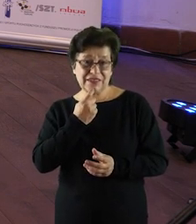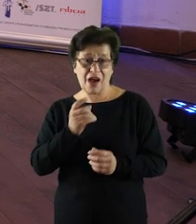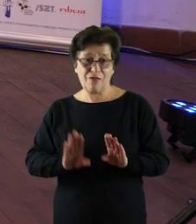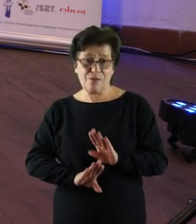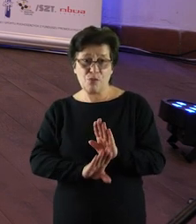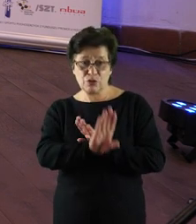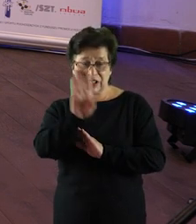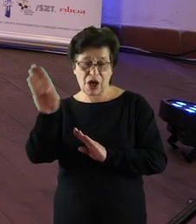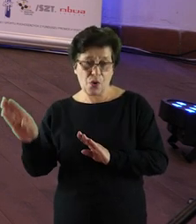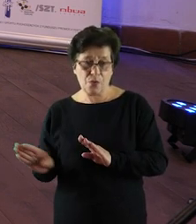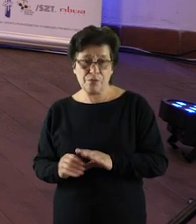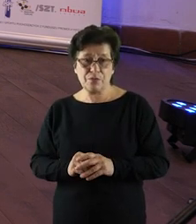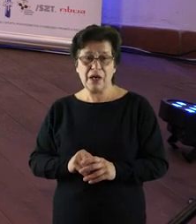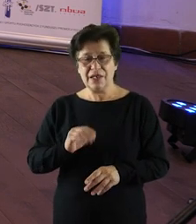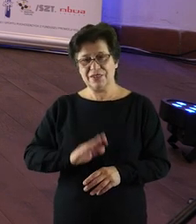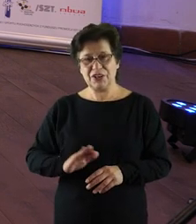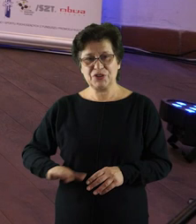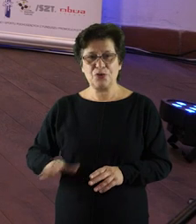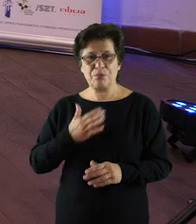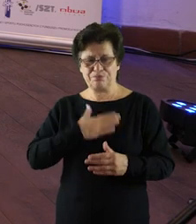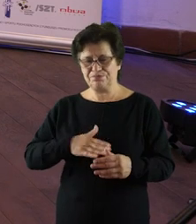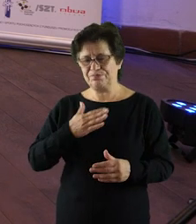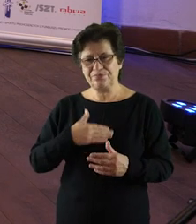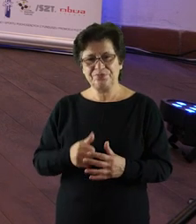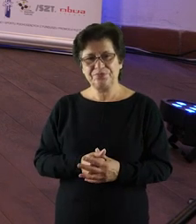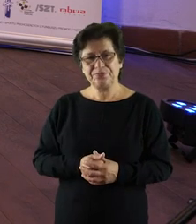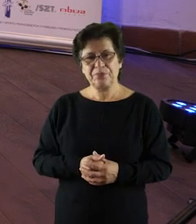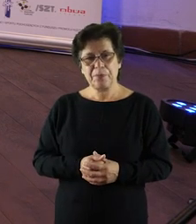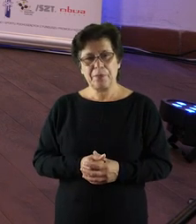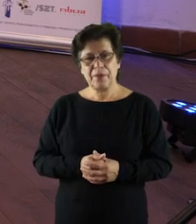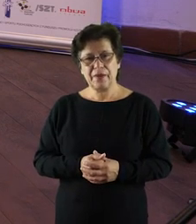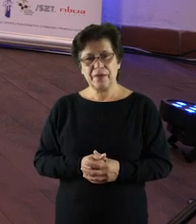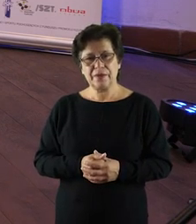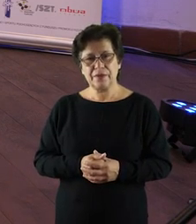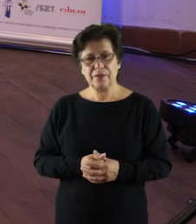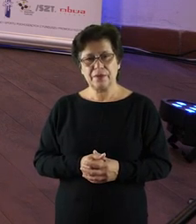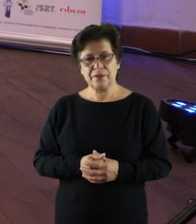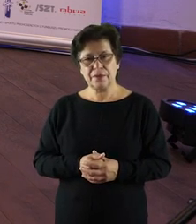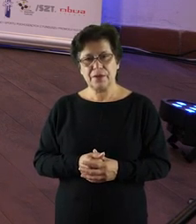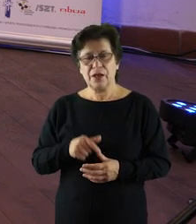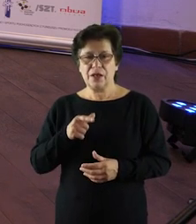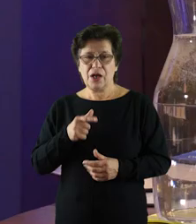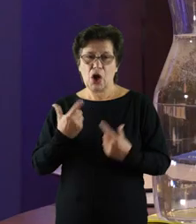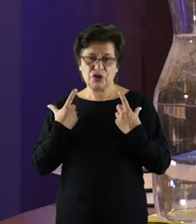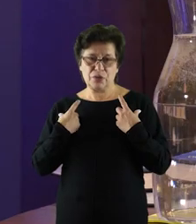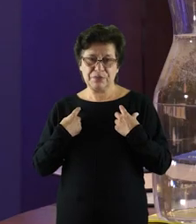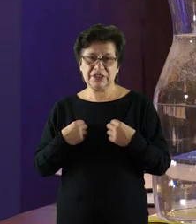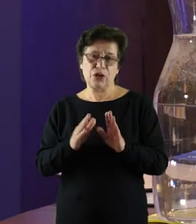miejscu, przepraszam, dziecku, zajął pierwsze miejsce. Książeczka dla mnie osobiście dość